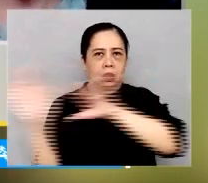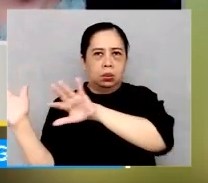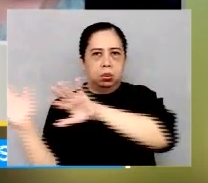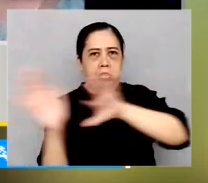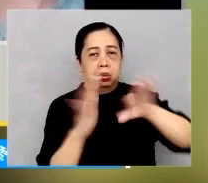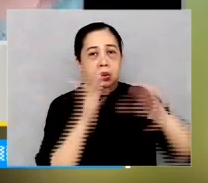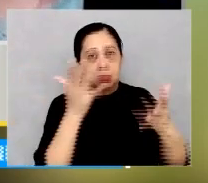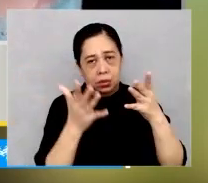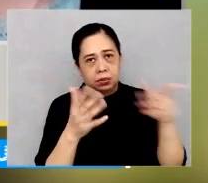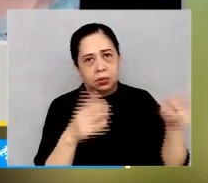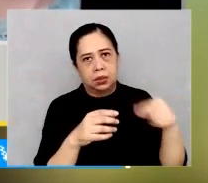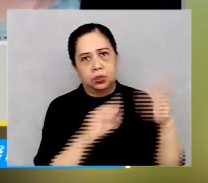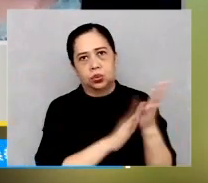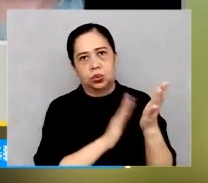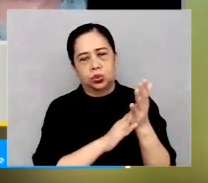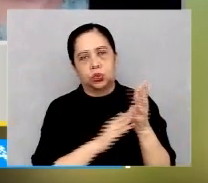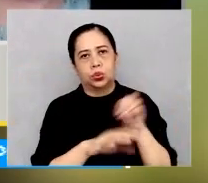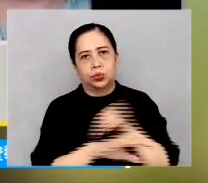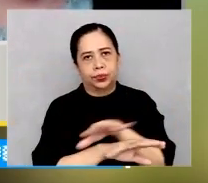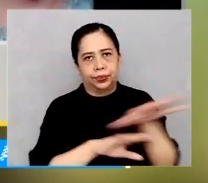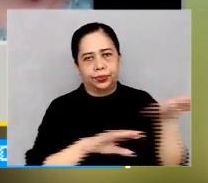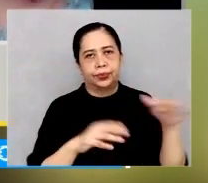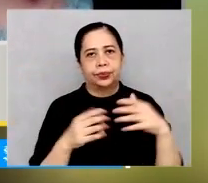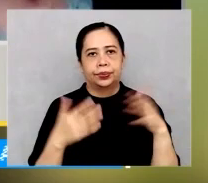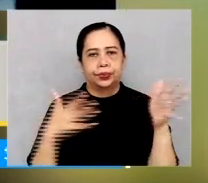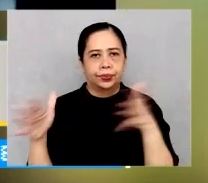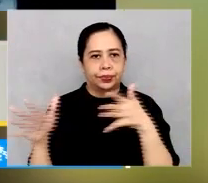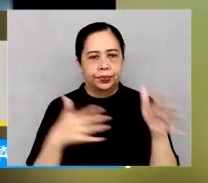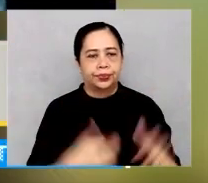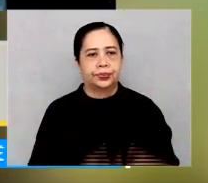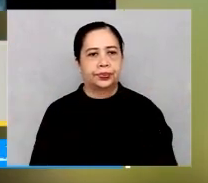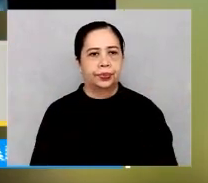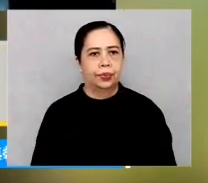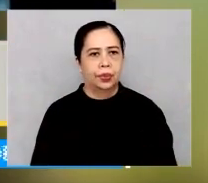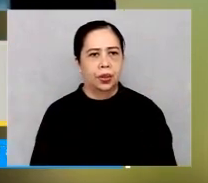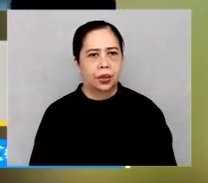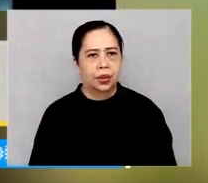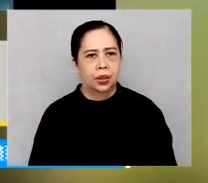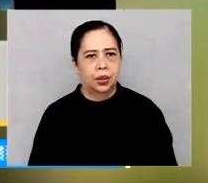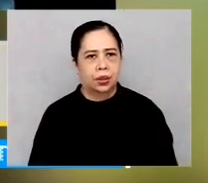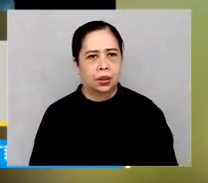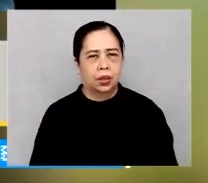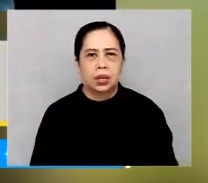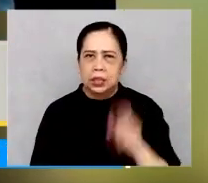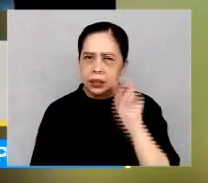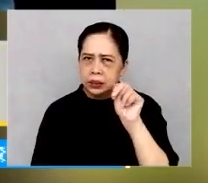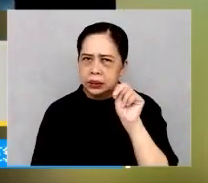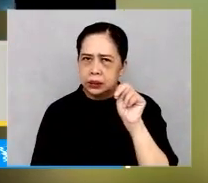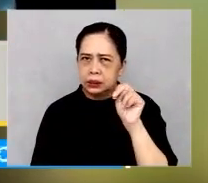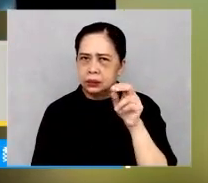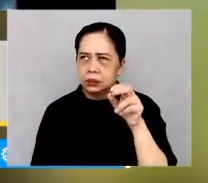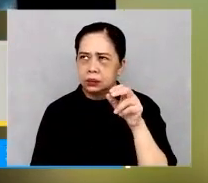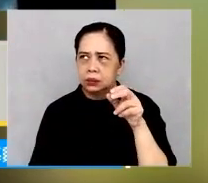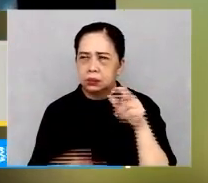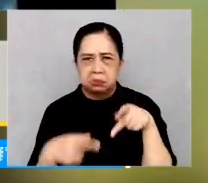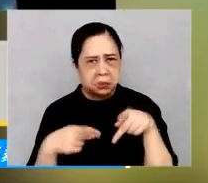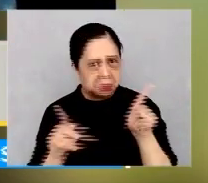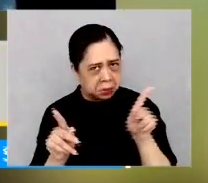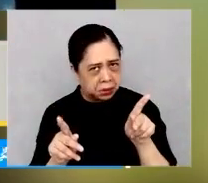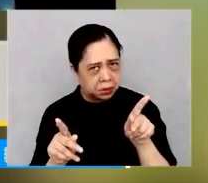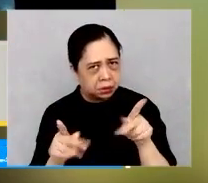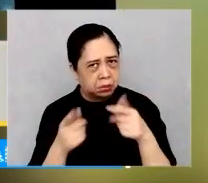po ng ating paaralan po. Oo, Mayor, kailangan po ba kumuha ng permit bago po mag-spray ng pesticide